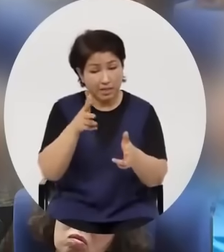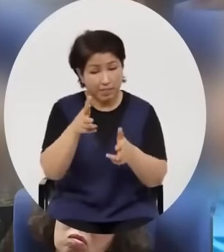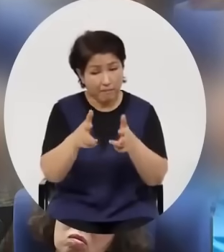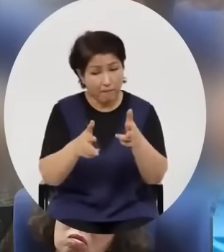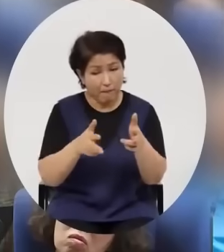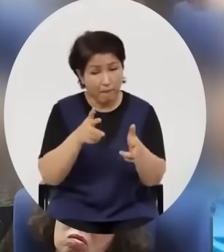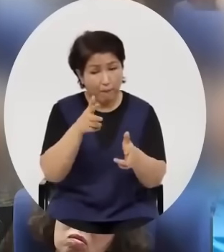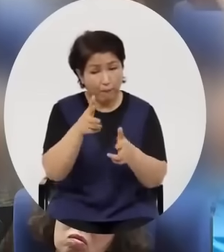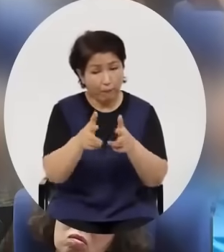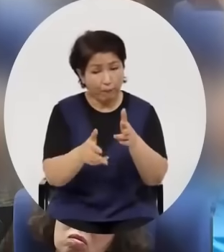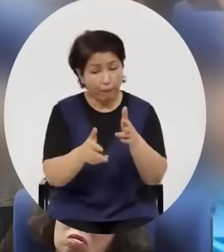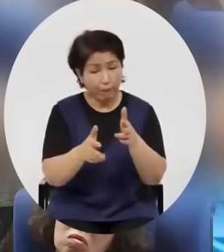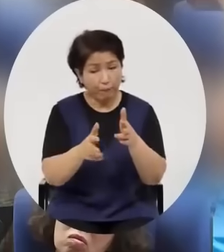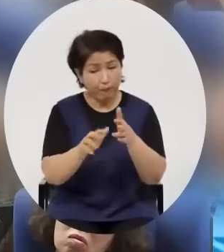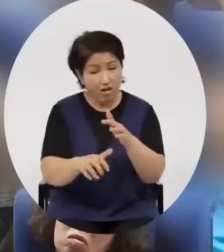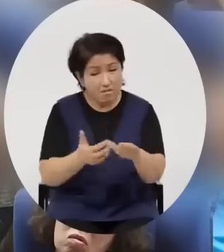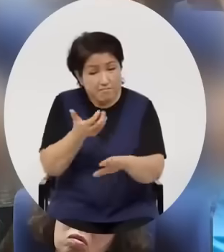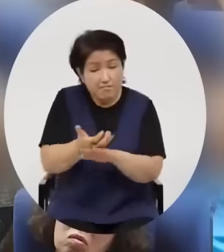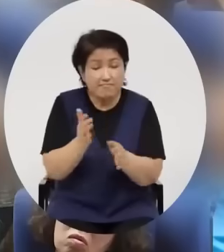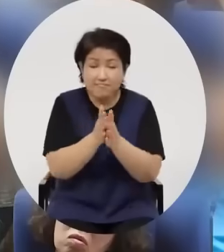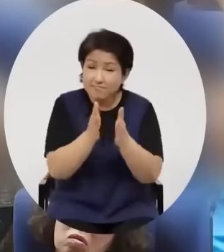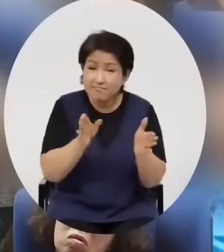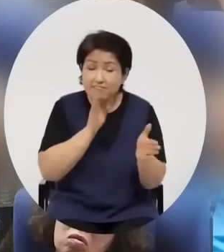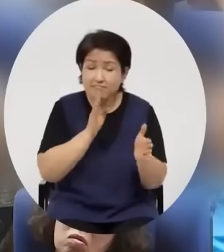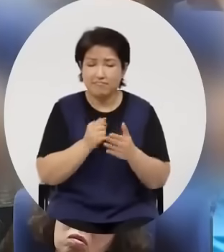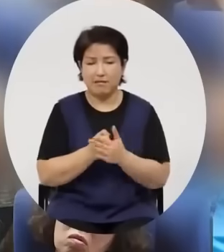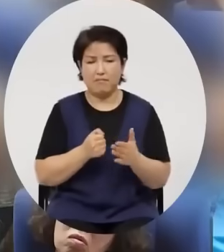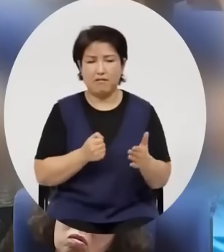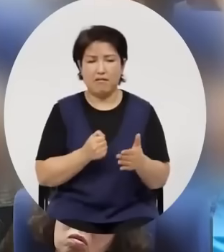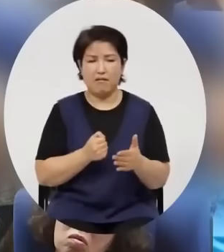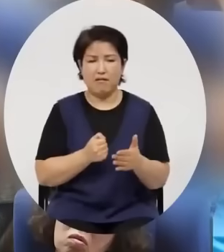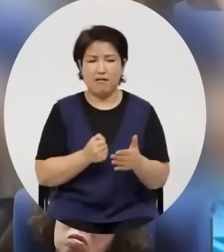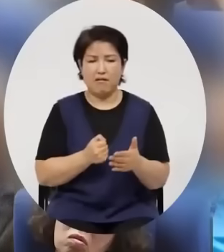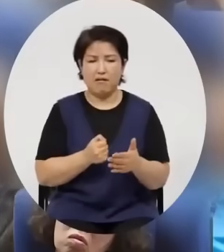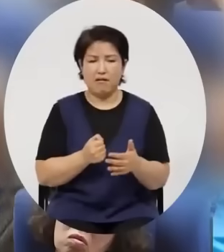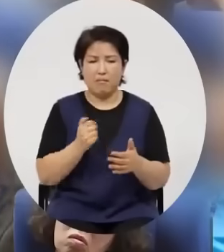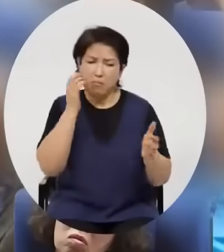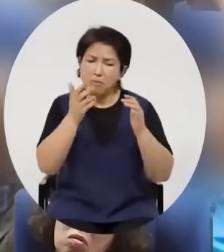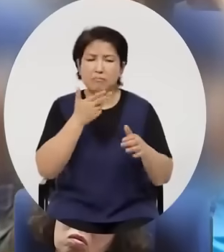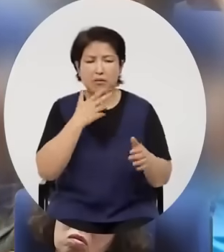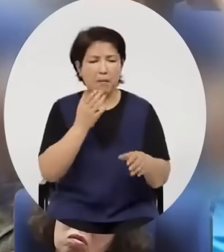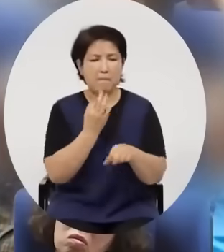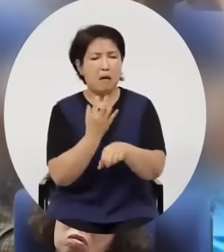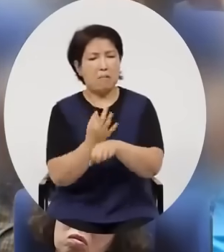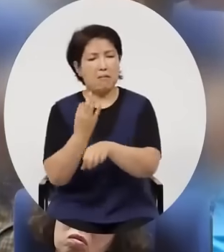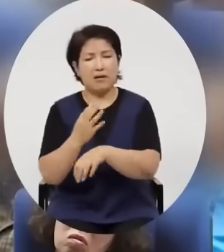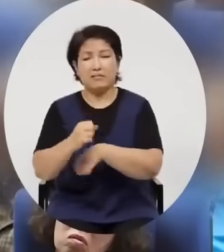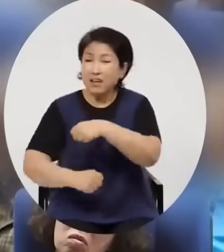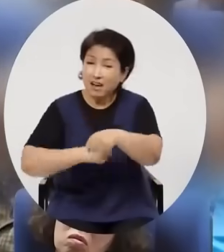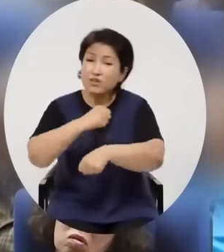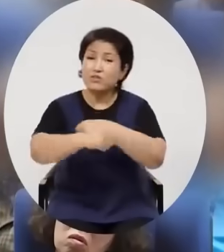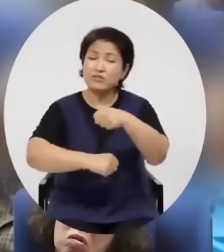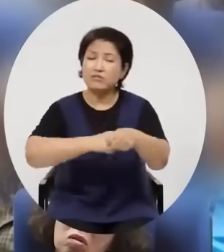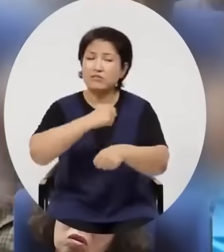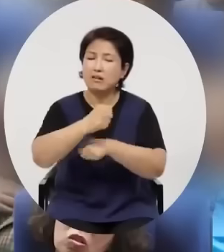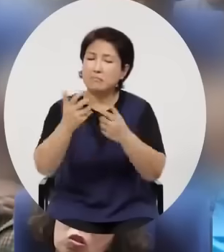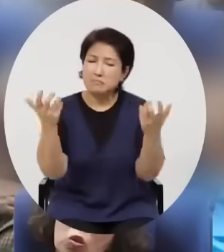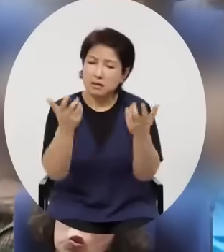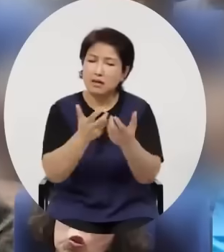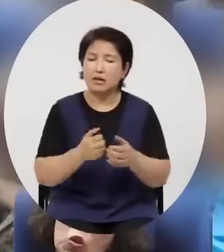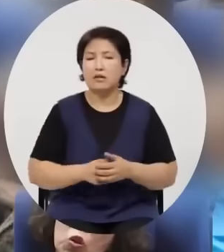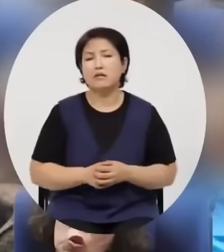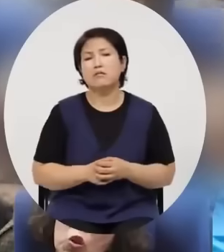4차 산업 혁명 시대가 됐잖아요. 네네. 그러고 모든 것이 편리해지고 자유로워지고. 네. 그러면서